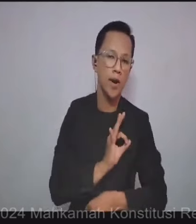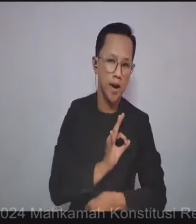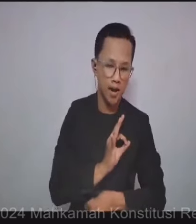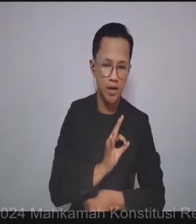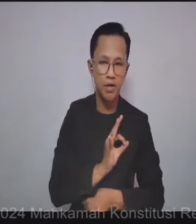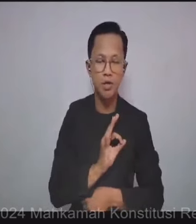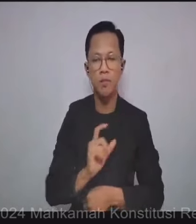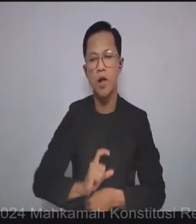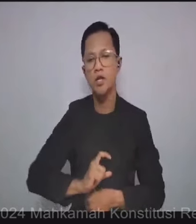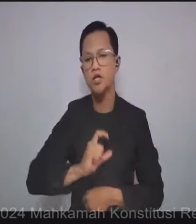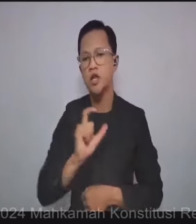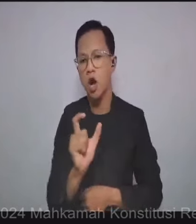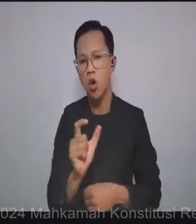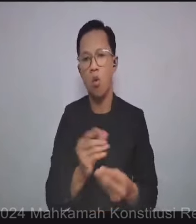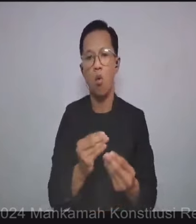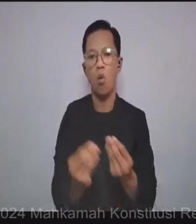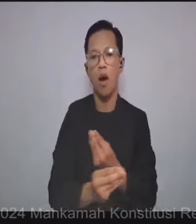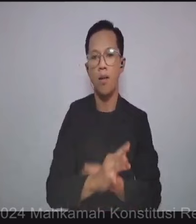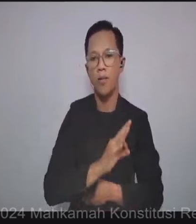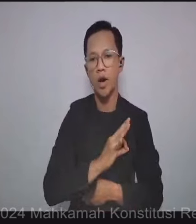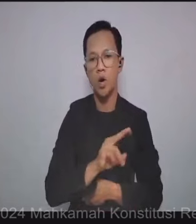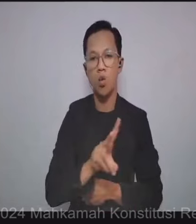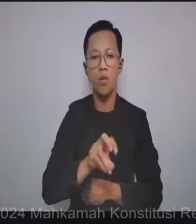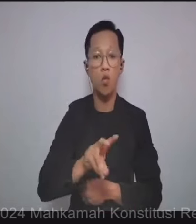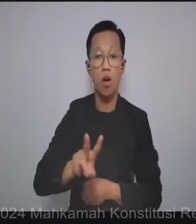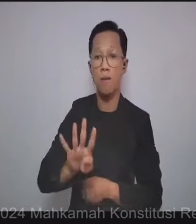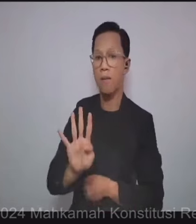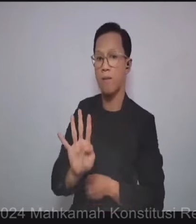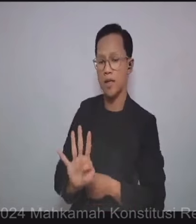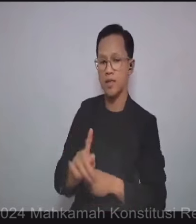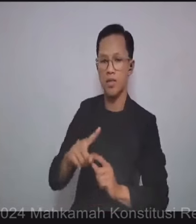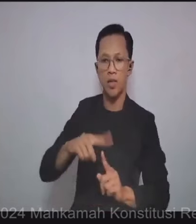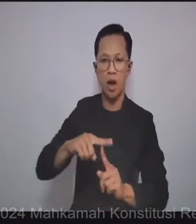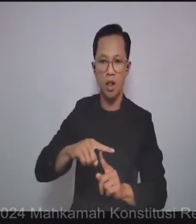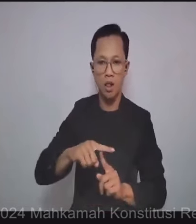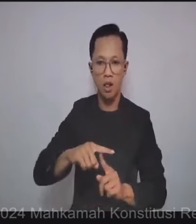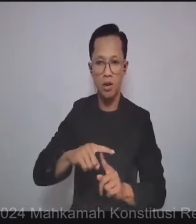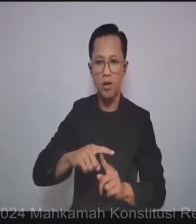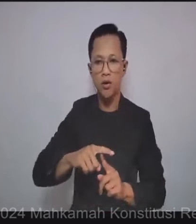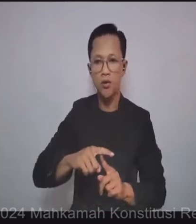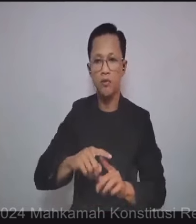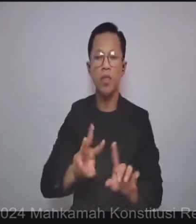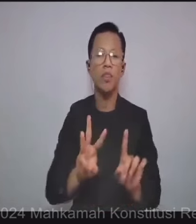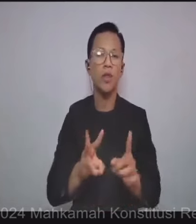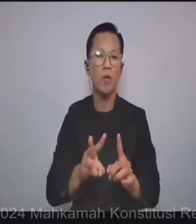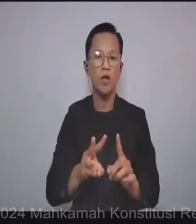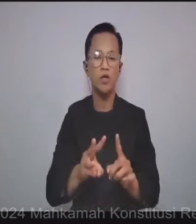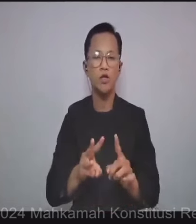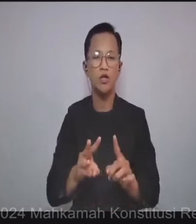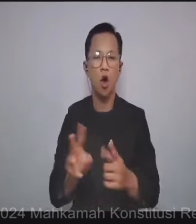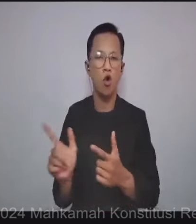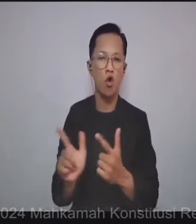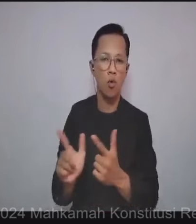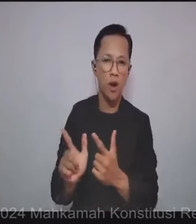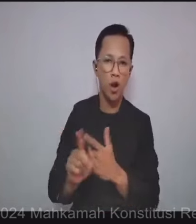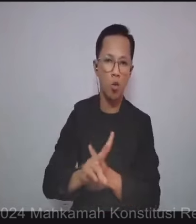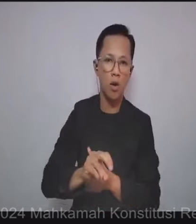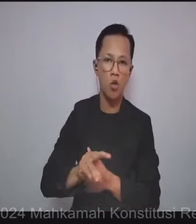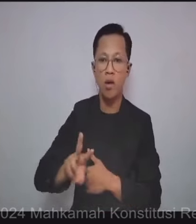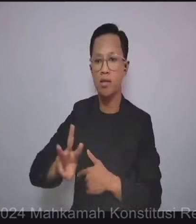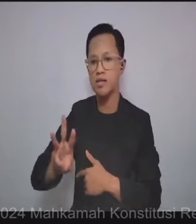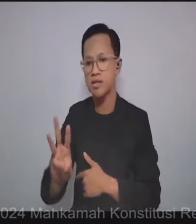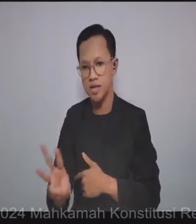umum presiden dan wakil presiden tahun 2024 bertanggal 13 November 2023 dan